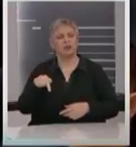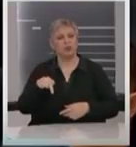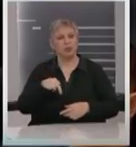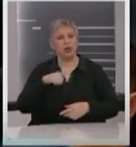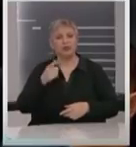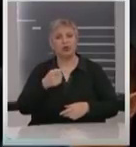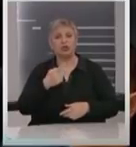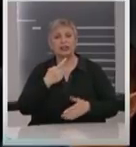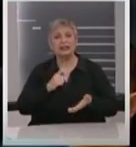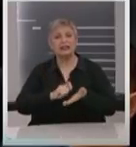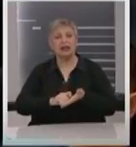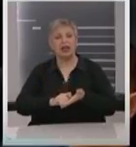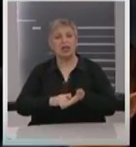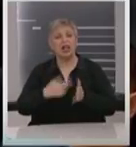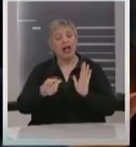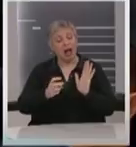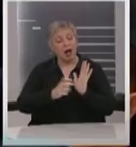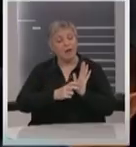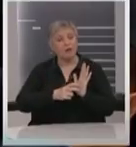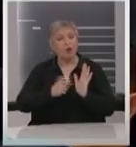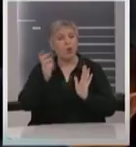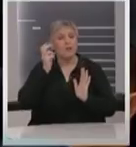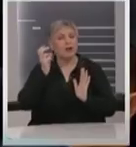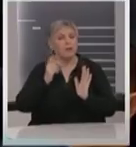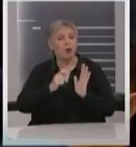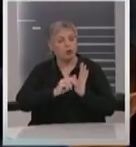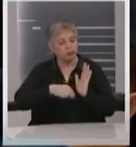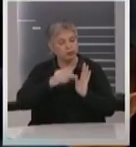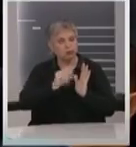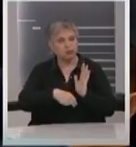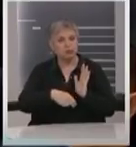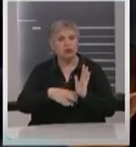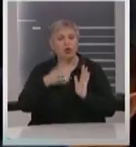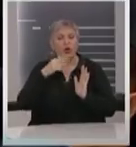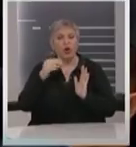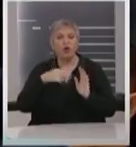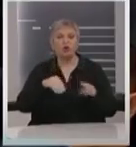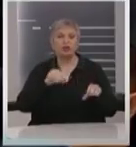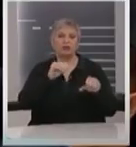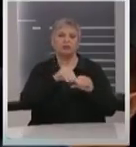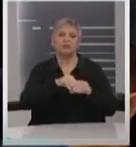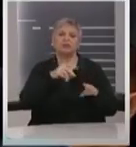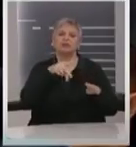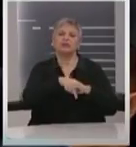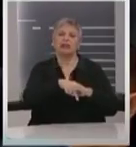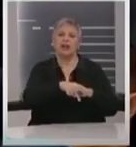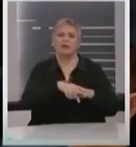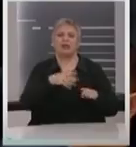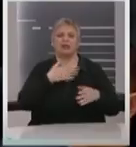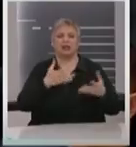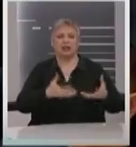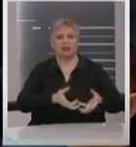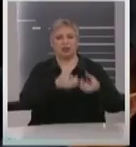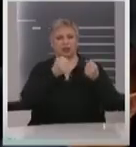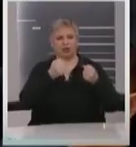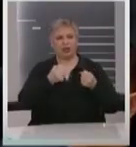το μνημόνιο έγινε για να σωθούν οι τράπεζες. Αφήστε λοιπόν τα παραμύθια ότι με τα μνημόνια και εσείς του ΠΑΣΟΚ και